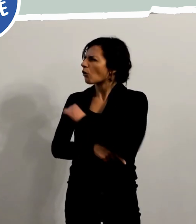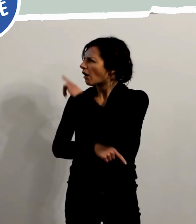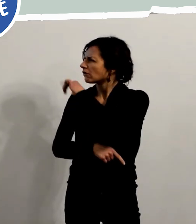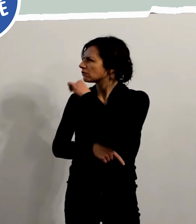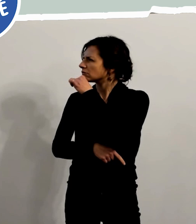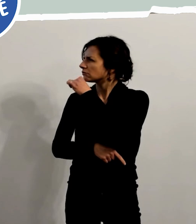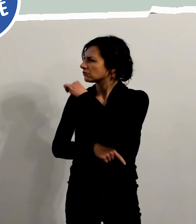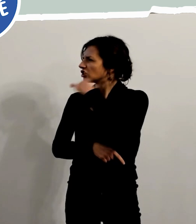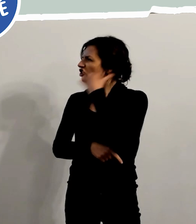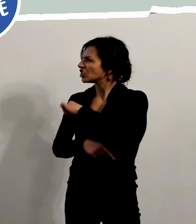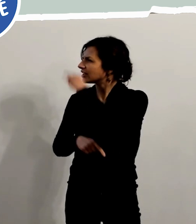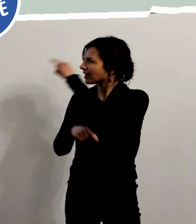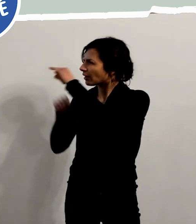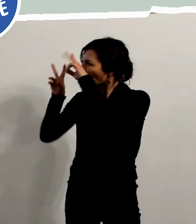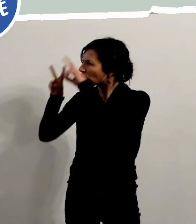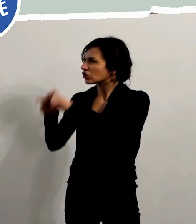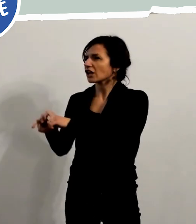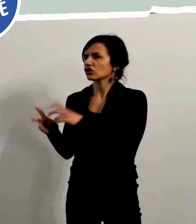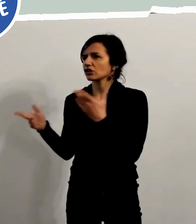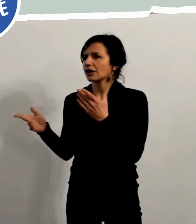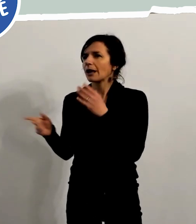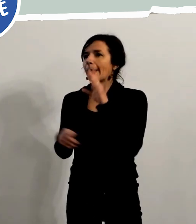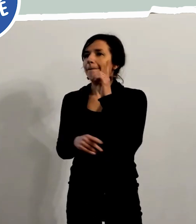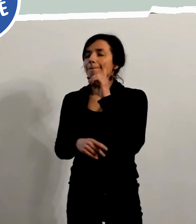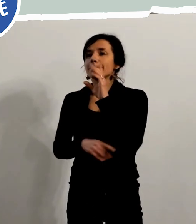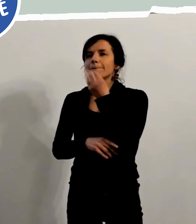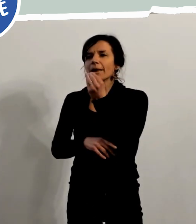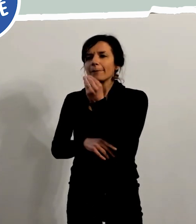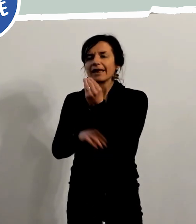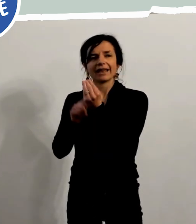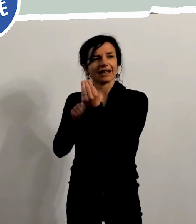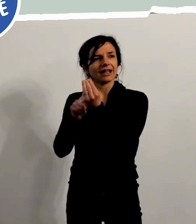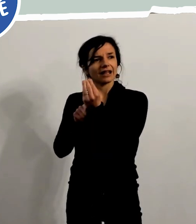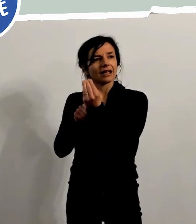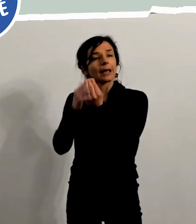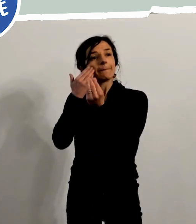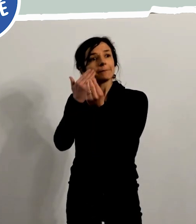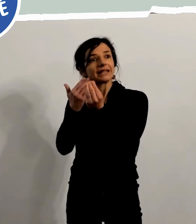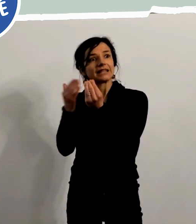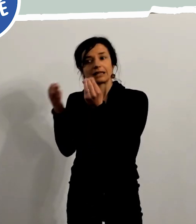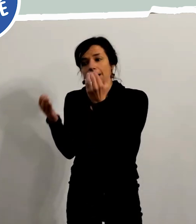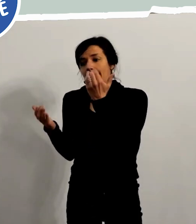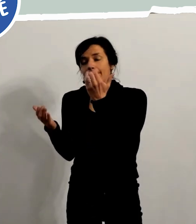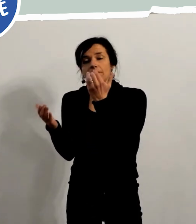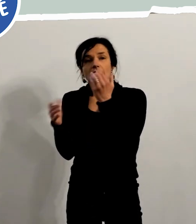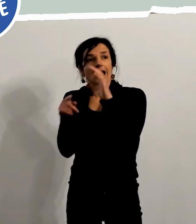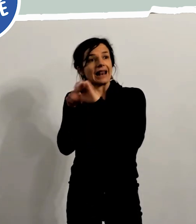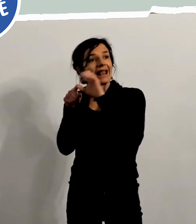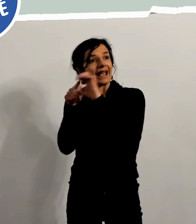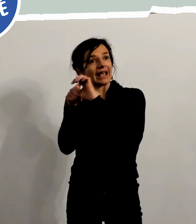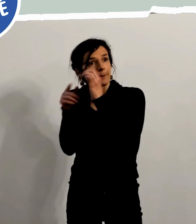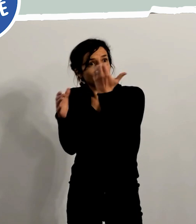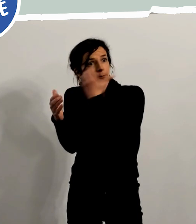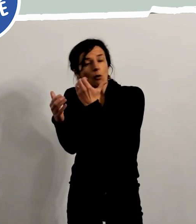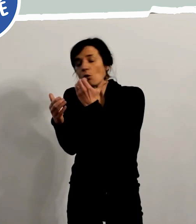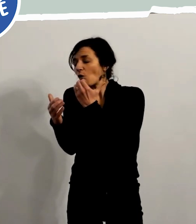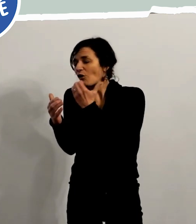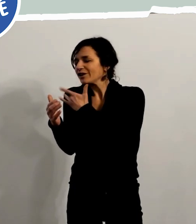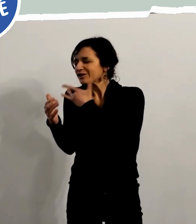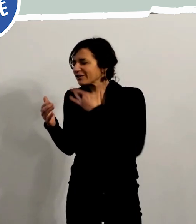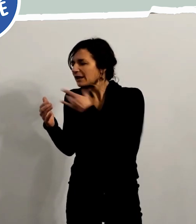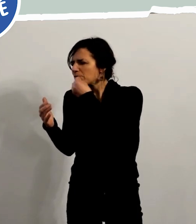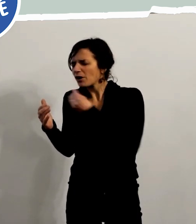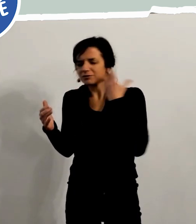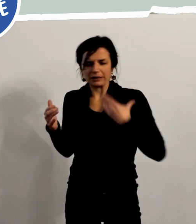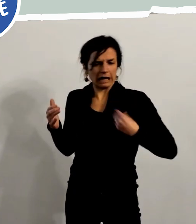Chine, où effectivement, tout compte fait, le bébé se portait mieux avec un biberon de lait qu'avec